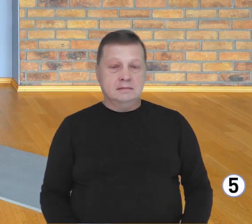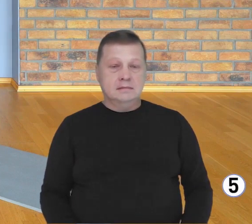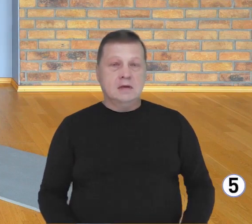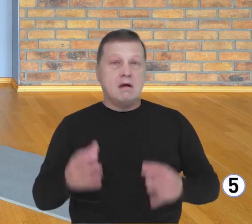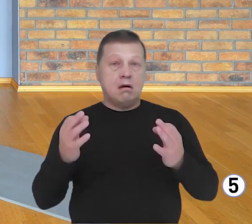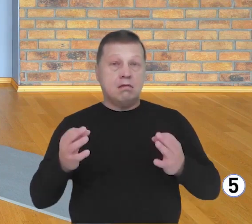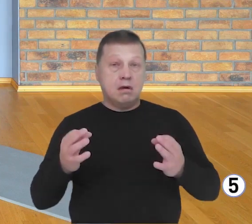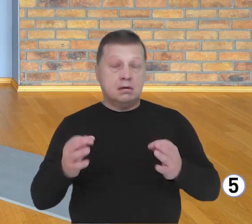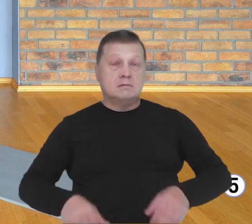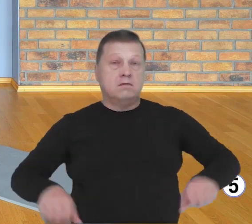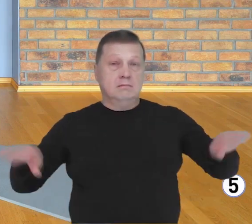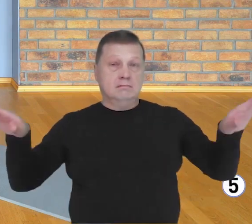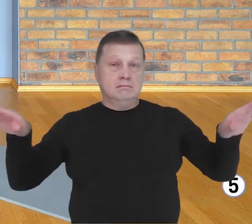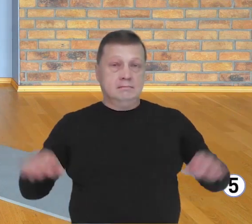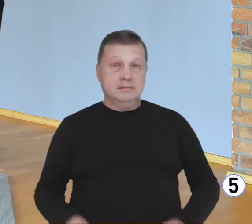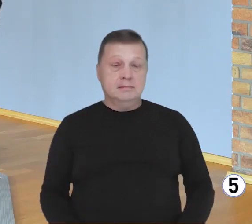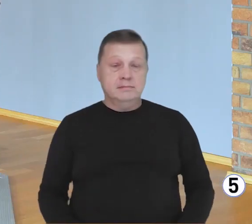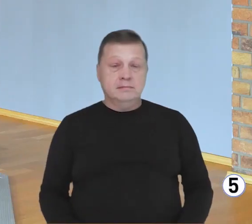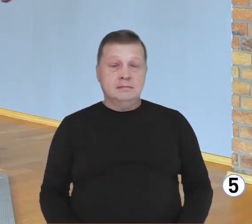I unosimy ramiona w bok.